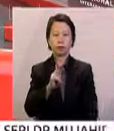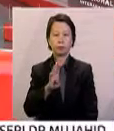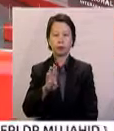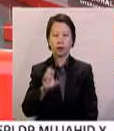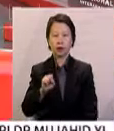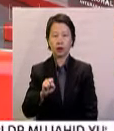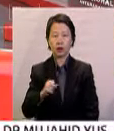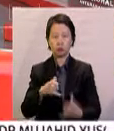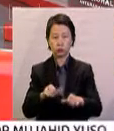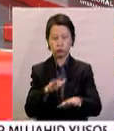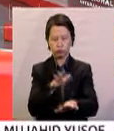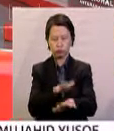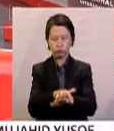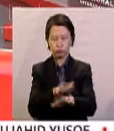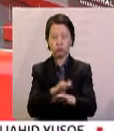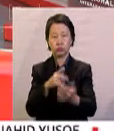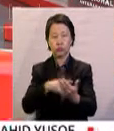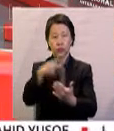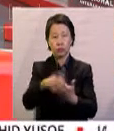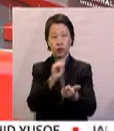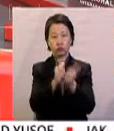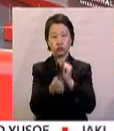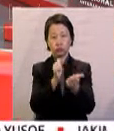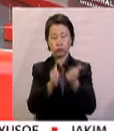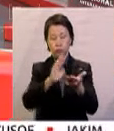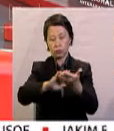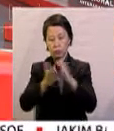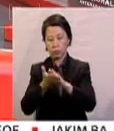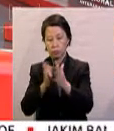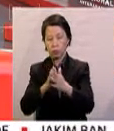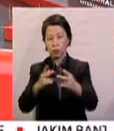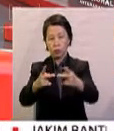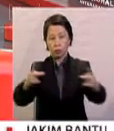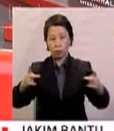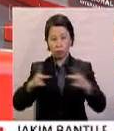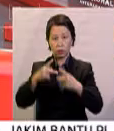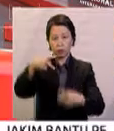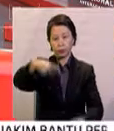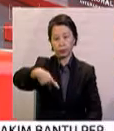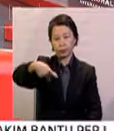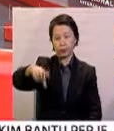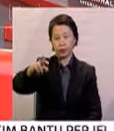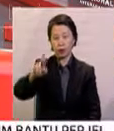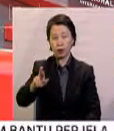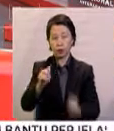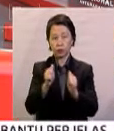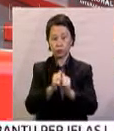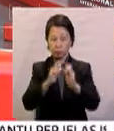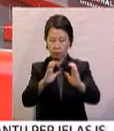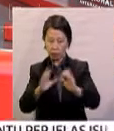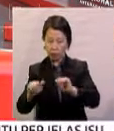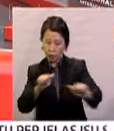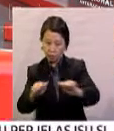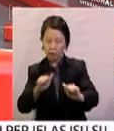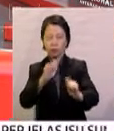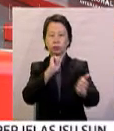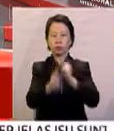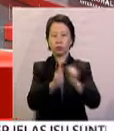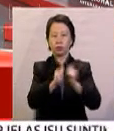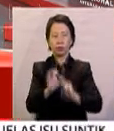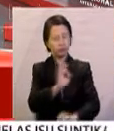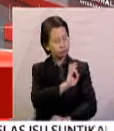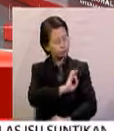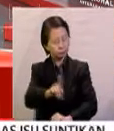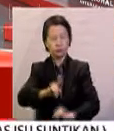KBS akan terus merancakkan semua program sukan komuniti di kawasan program perumahan rakyat PPR dengan pendekatan aktiviti bersukan sebagai